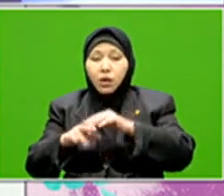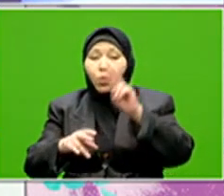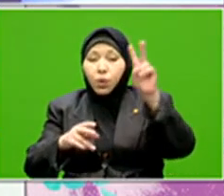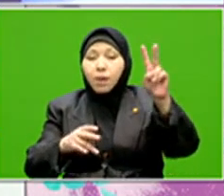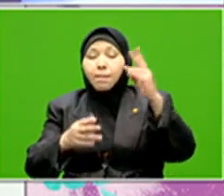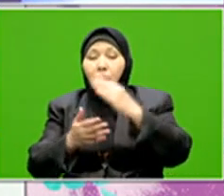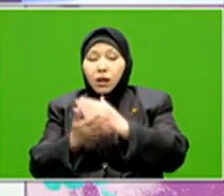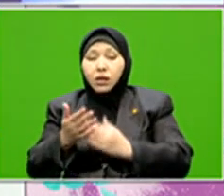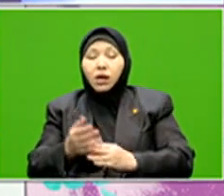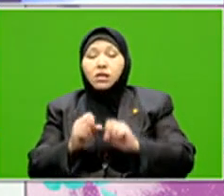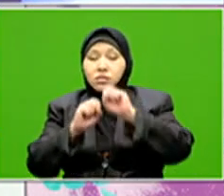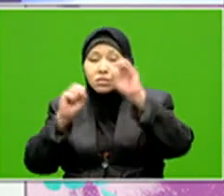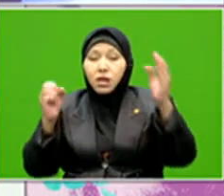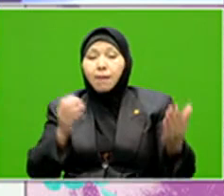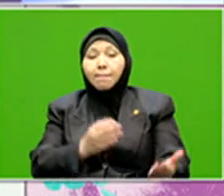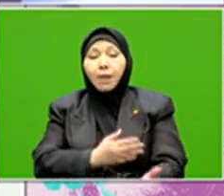الحسنات